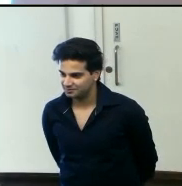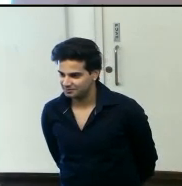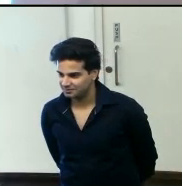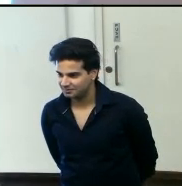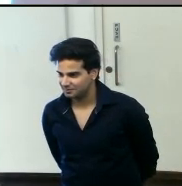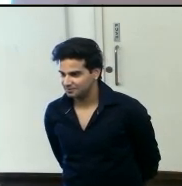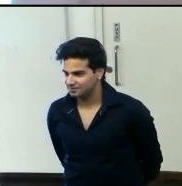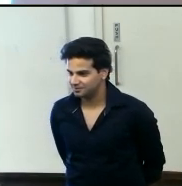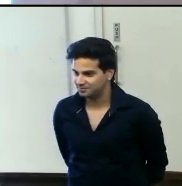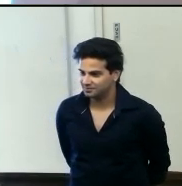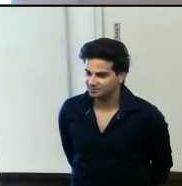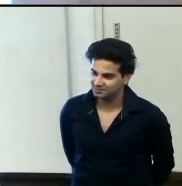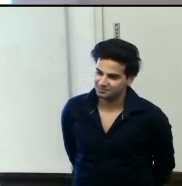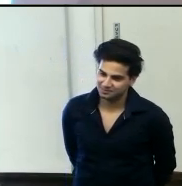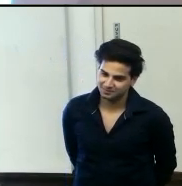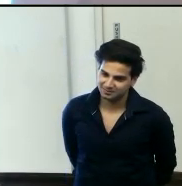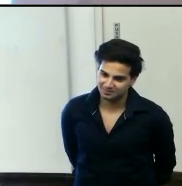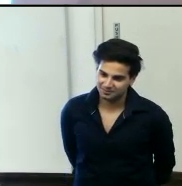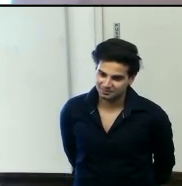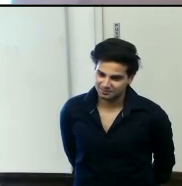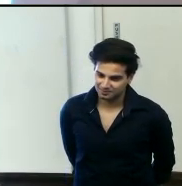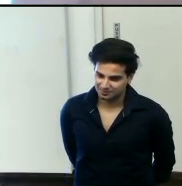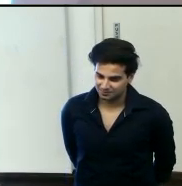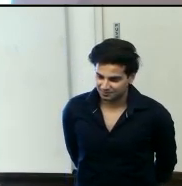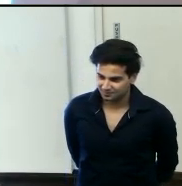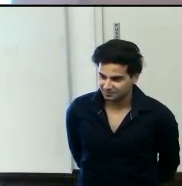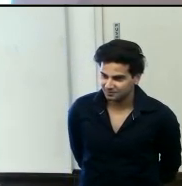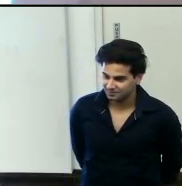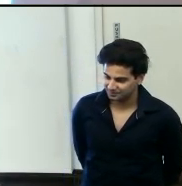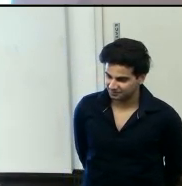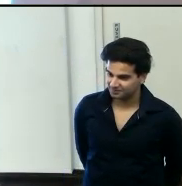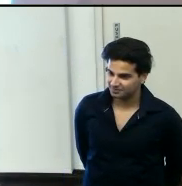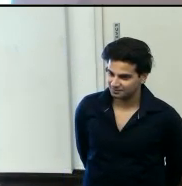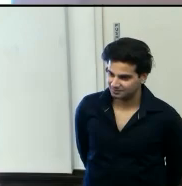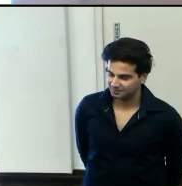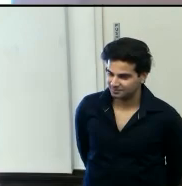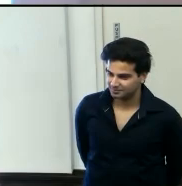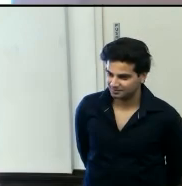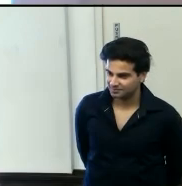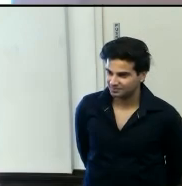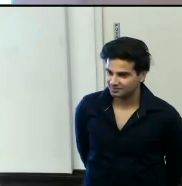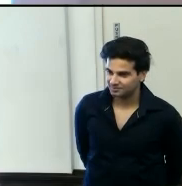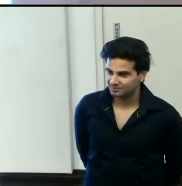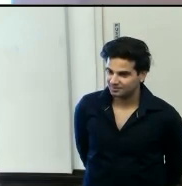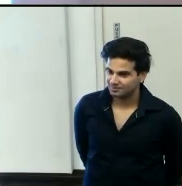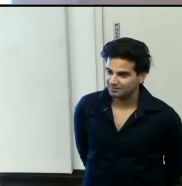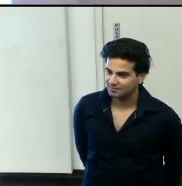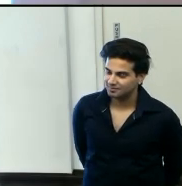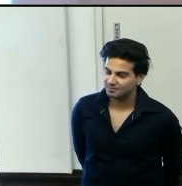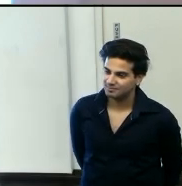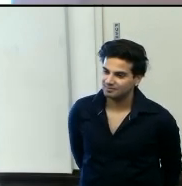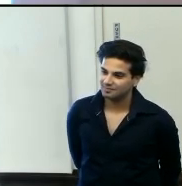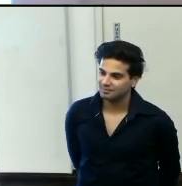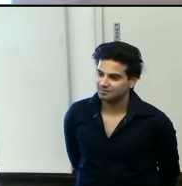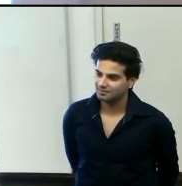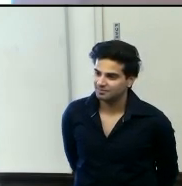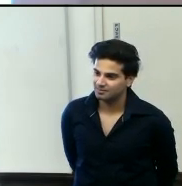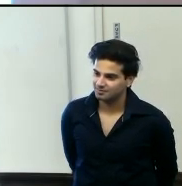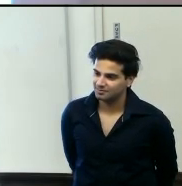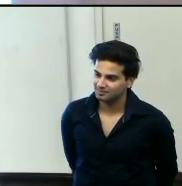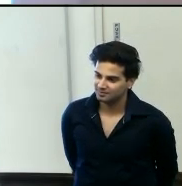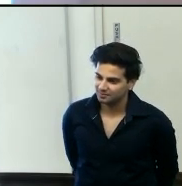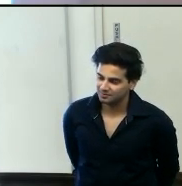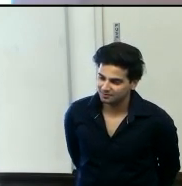ಆಗ್ಬಿಡುತ್ತೆ. ಸೊ ಹಂಗಾಗಿ ಅದೊಂದು ಸ್ಟ್ರಾಟಜಿ ಕೂಡ ಕನ್ನಡವನ್ನು ಬಳಸಿದ್ದು. ಈ ಆರ್ಗ್ಯಾನಿಕ್ ಅಂತೀವಲ್ಲ, ಆ ಆರ್ಗ್ಯಾನಿಕ್